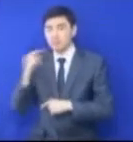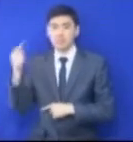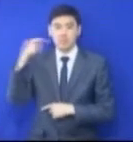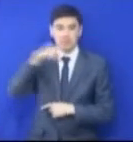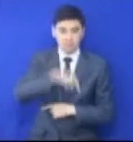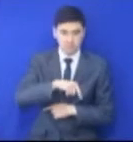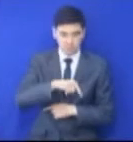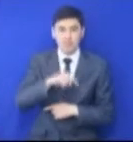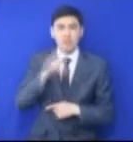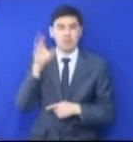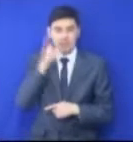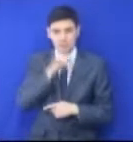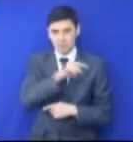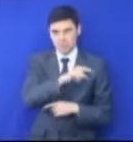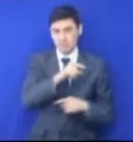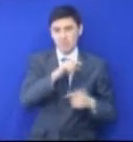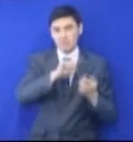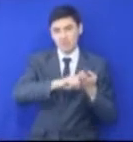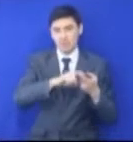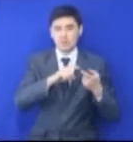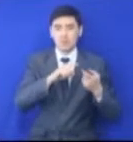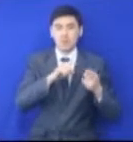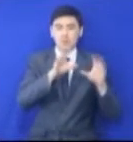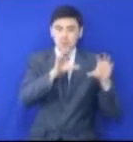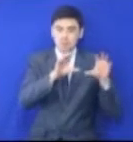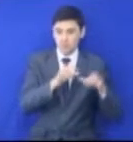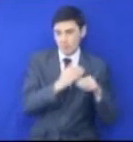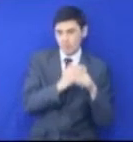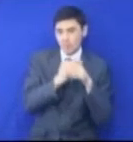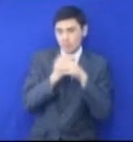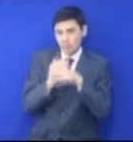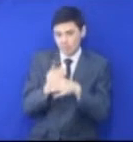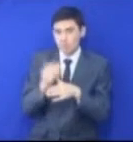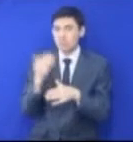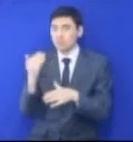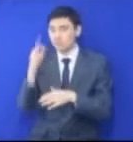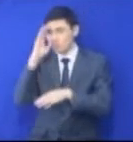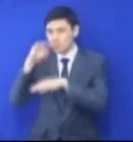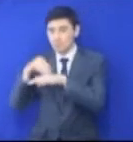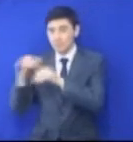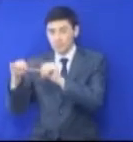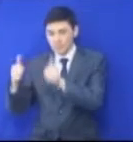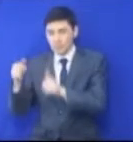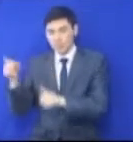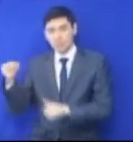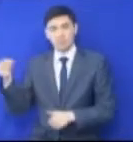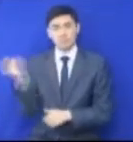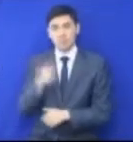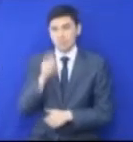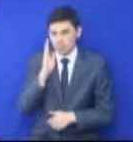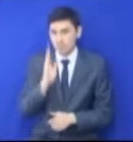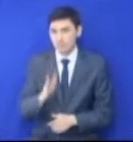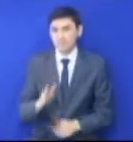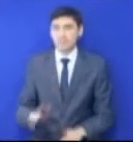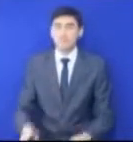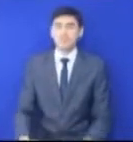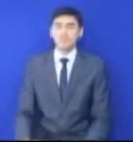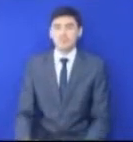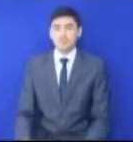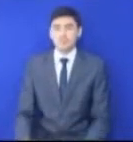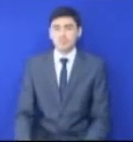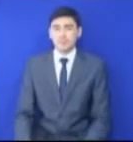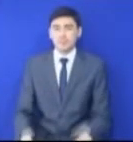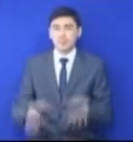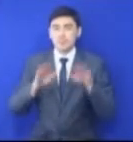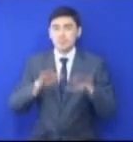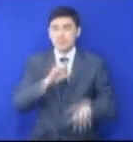просьбой обратилась в общественную приемную в рамках республиканской акции «Юстиция консультирует». Подробности в видеосюжете. В